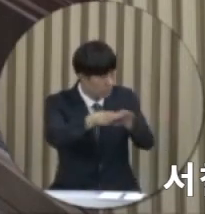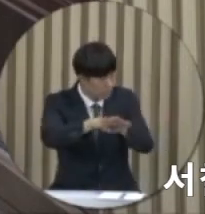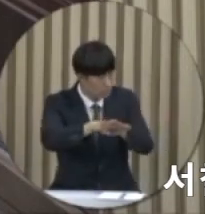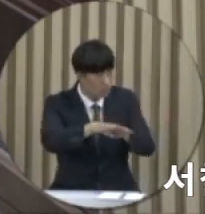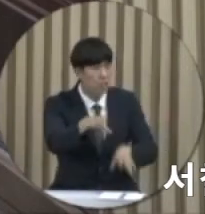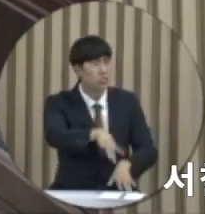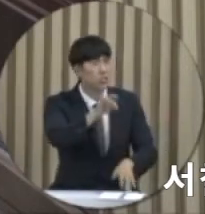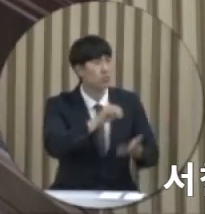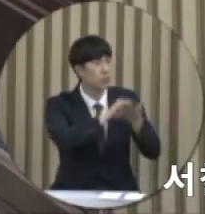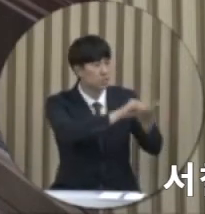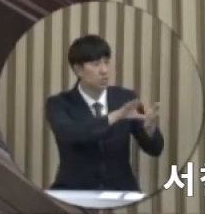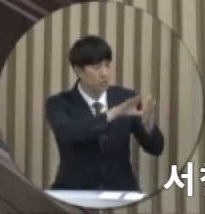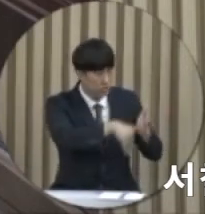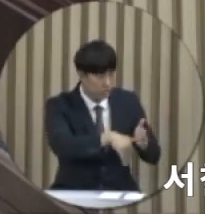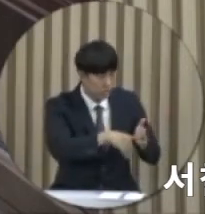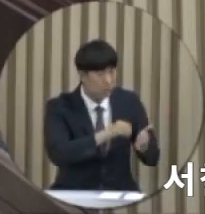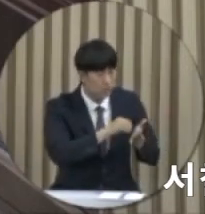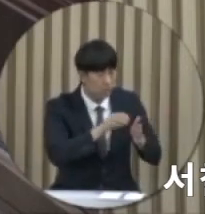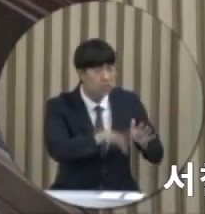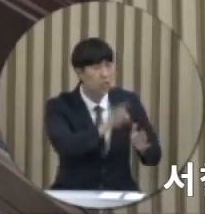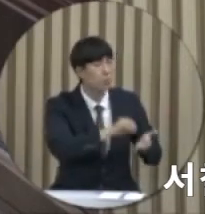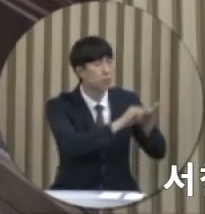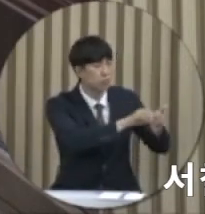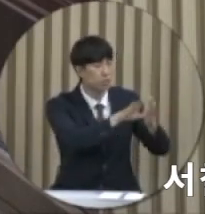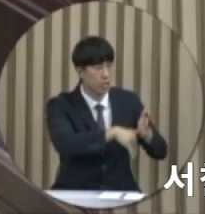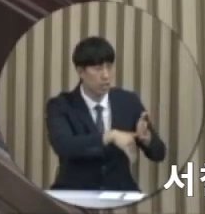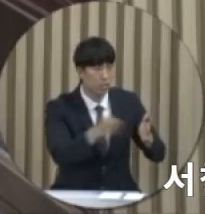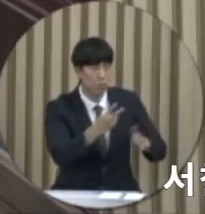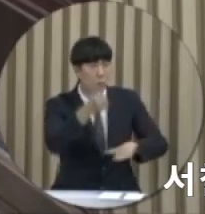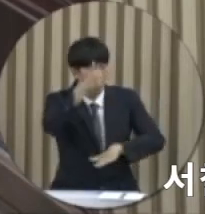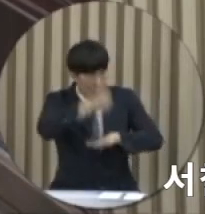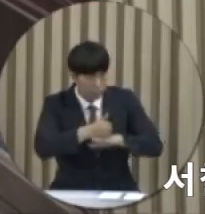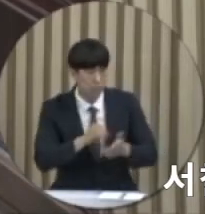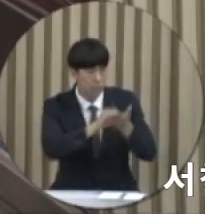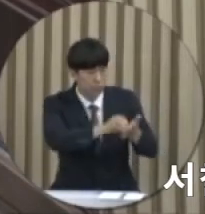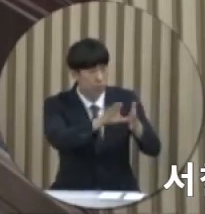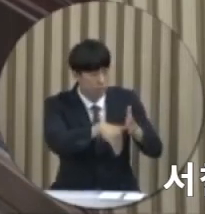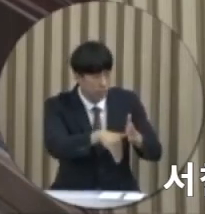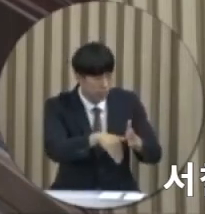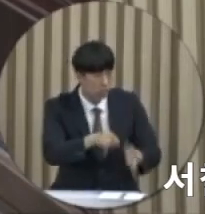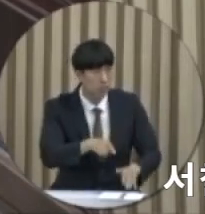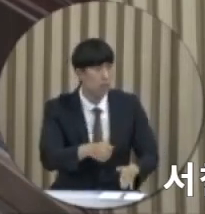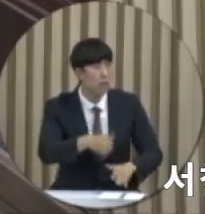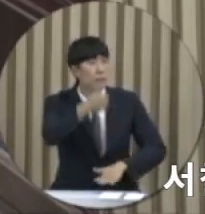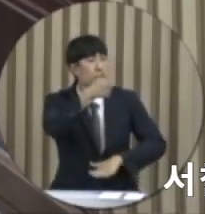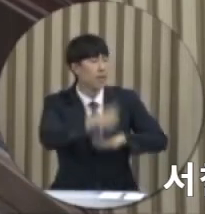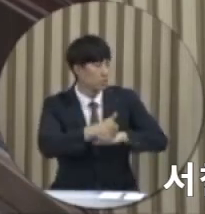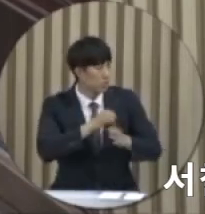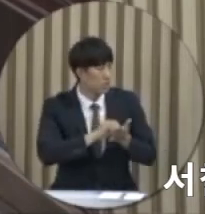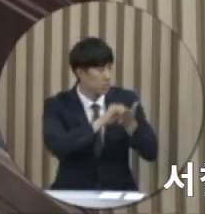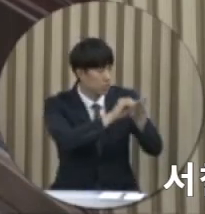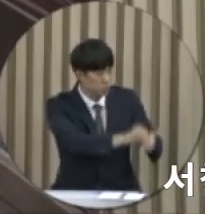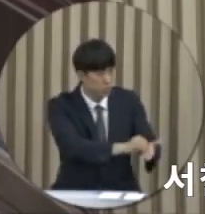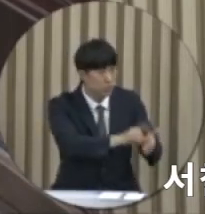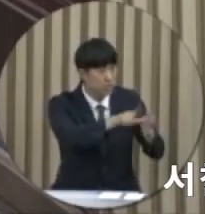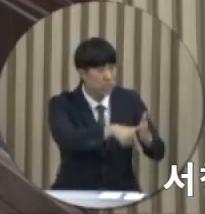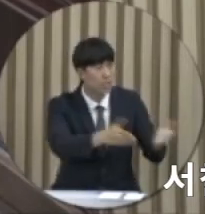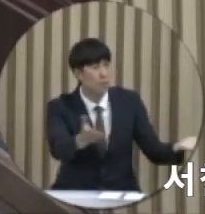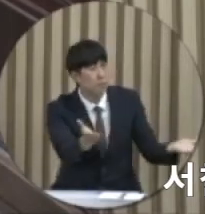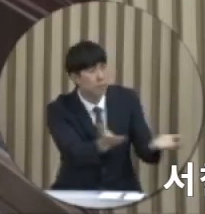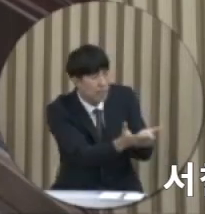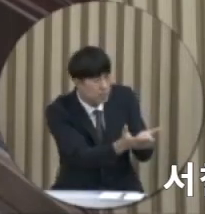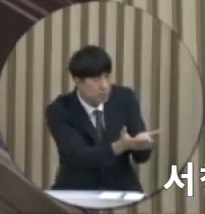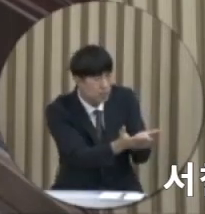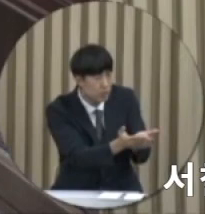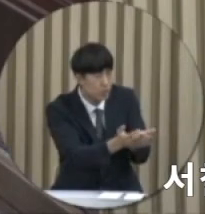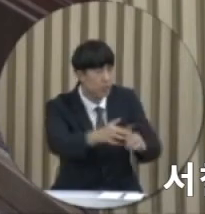입주할 때는 입주할 때와 마지막 입주할 때그 마지막 입주하는 그 입주 시기에 맞춰서 도로준공, 공원준공을